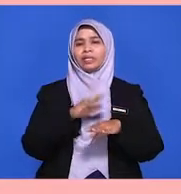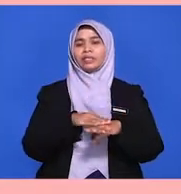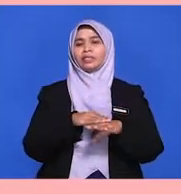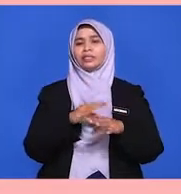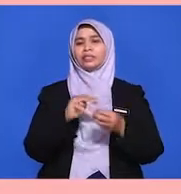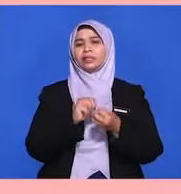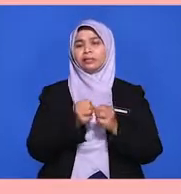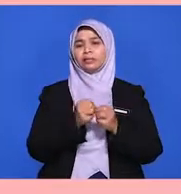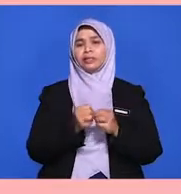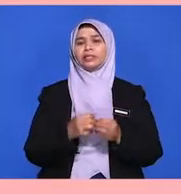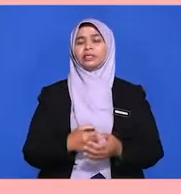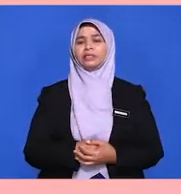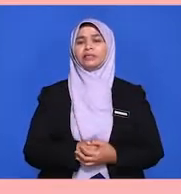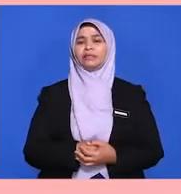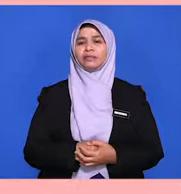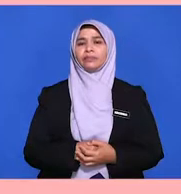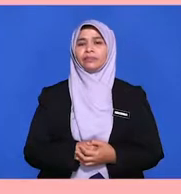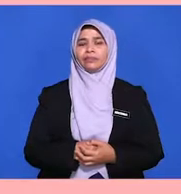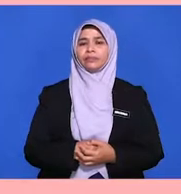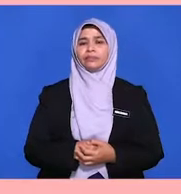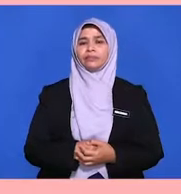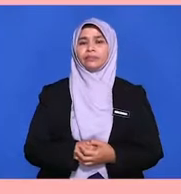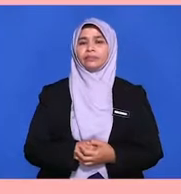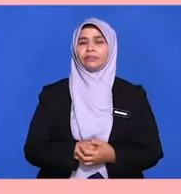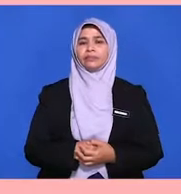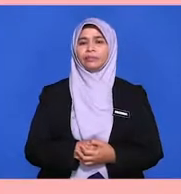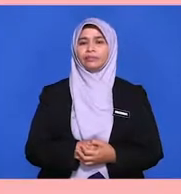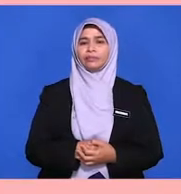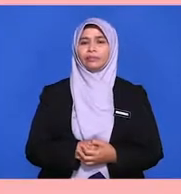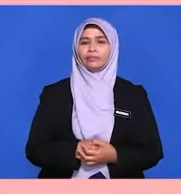mampu mengatasi sesuatu masalah.